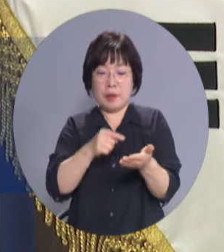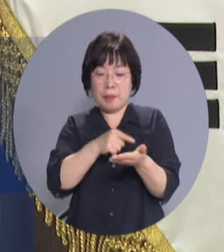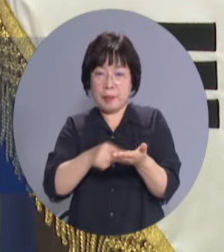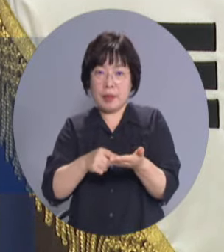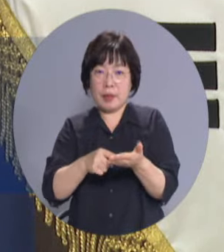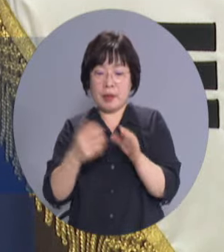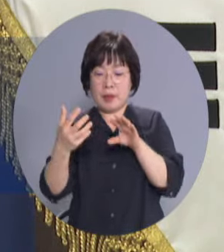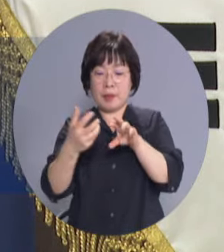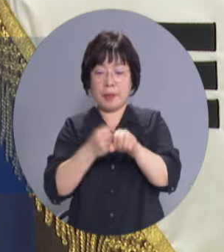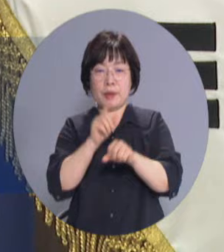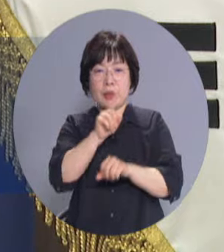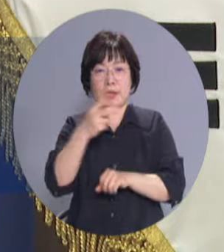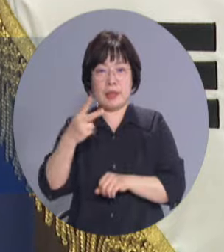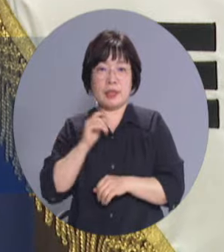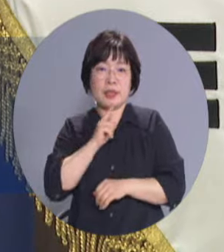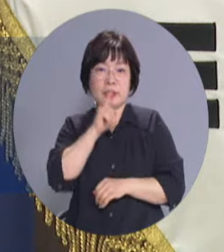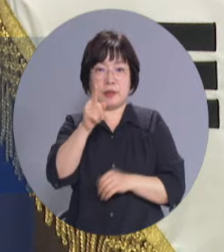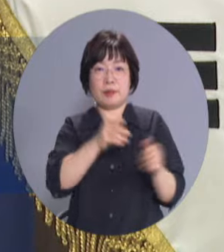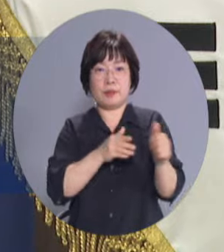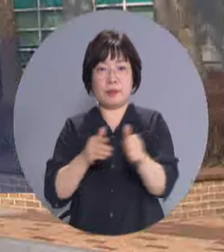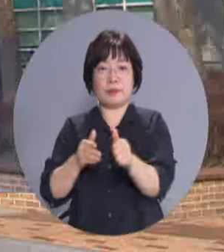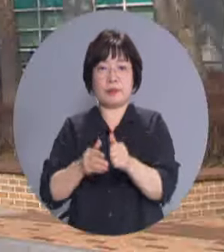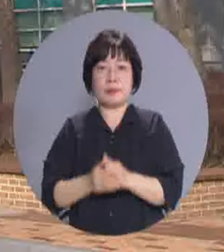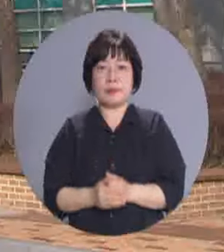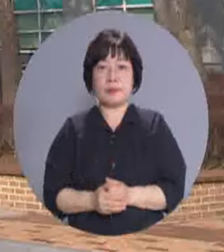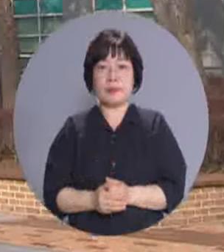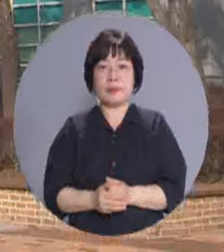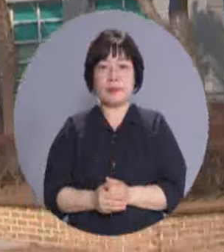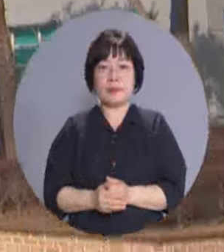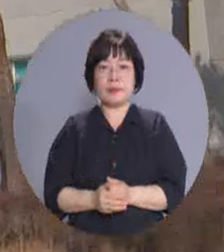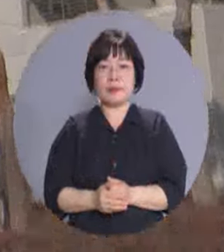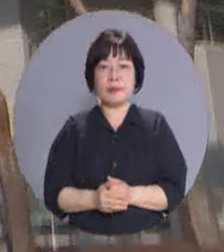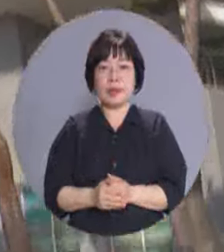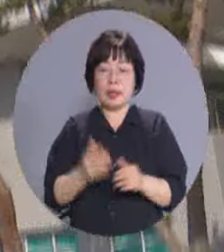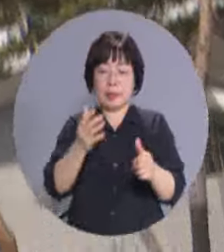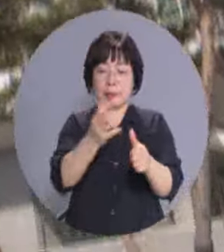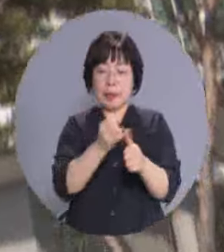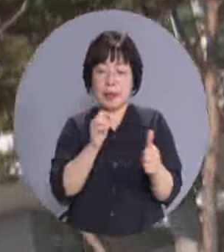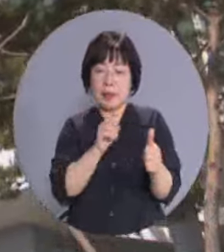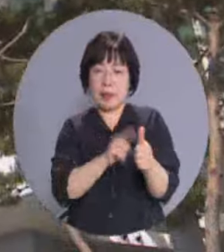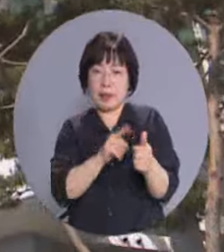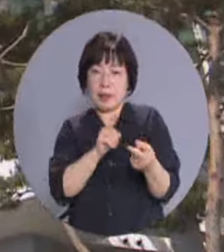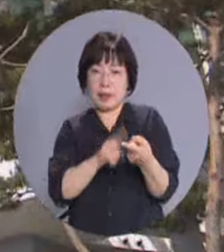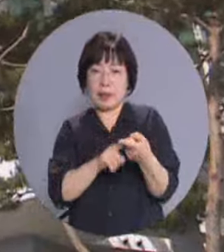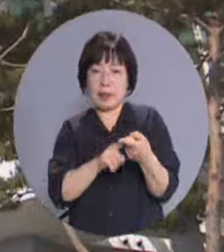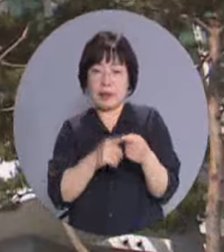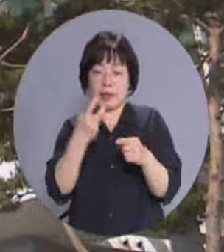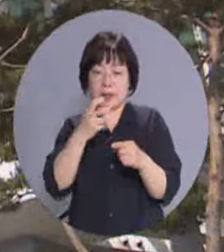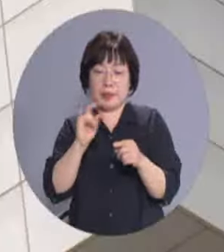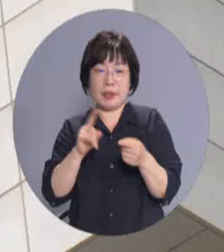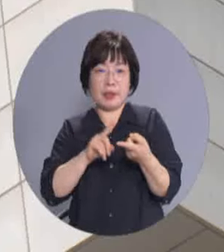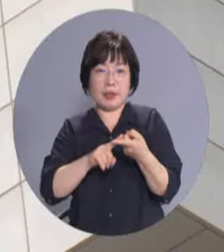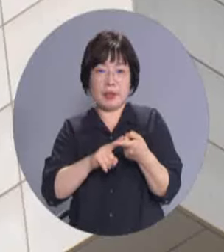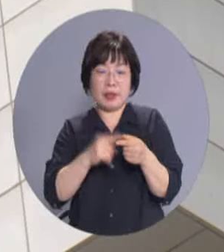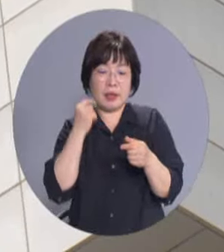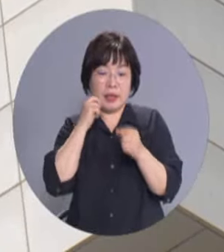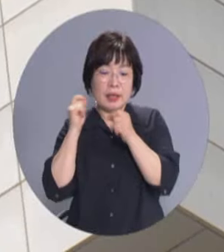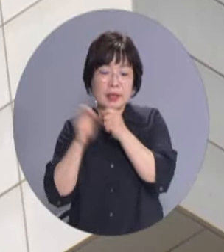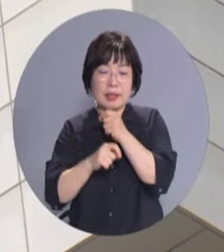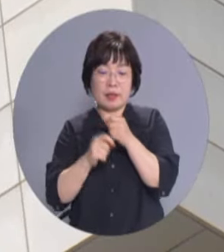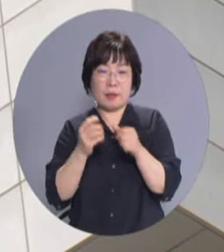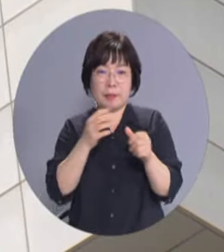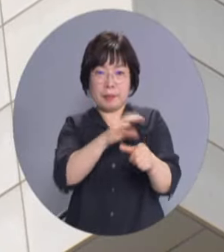보셨다면 즉시 112로 신고하여 주십시오 경찰은 검거된 보이스 피싱 수거책 20대 남성을 사기 혐의로